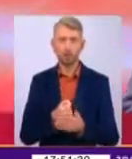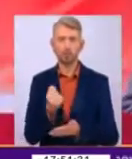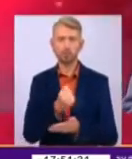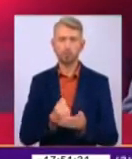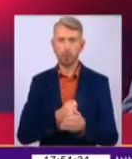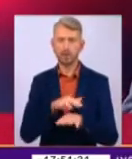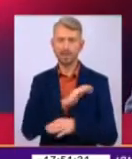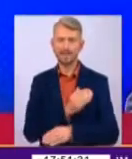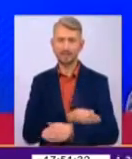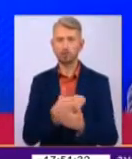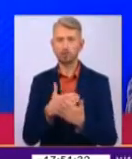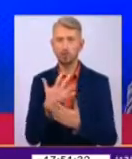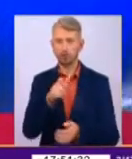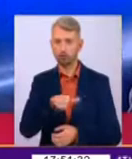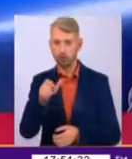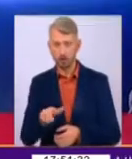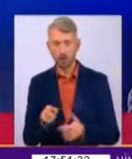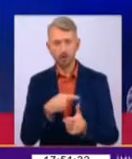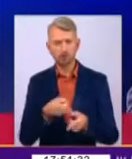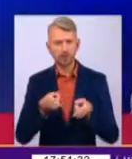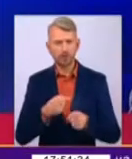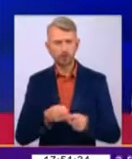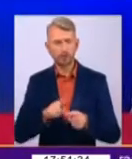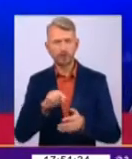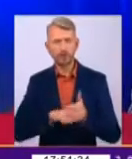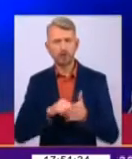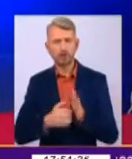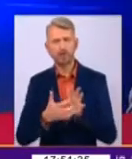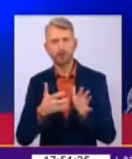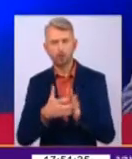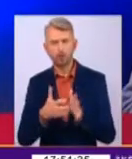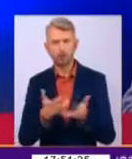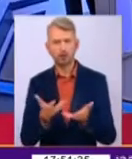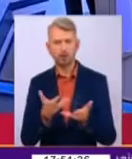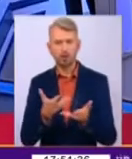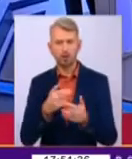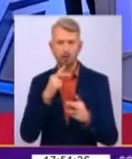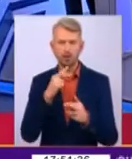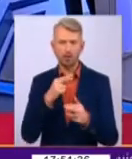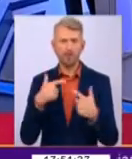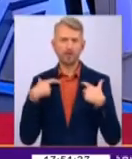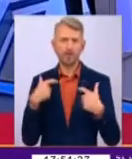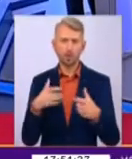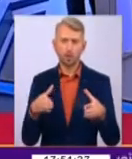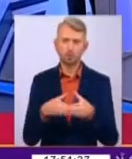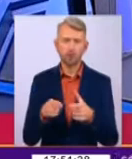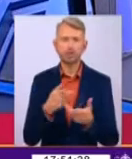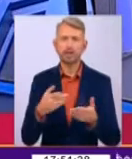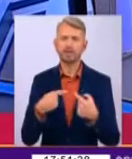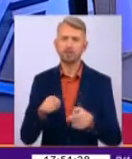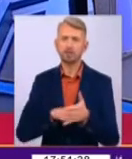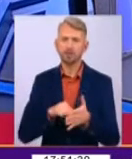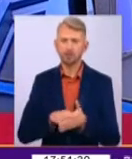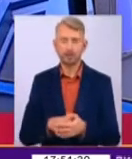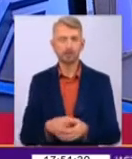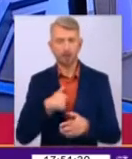близько 500. Чи дійсно це через недолік офіцерського складу, чи може ще якісь причини є, якщо є, то для чого?